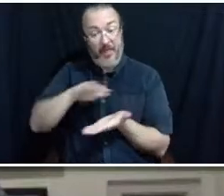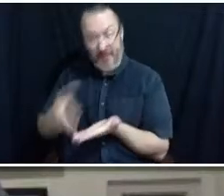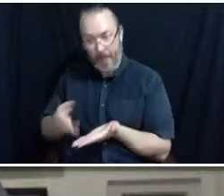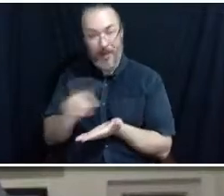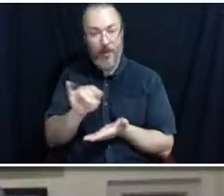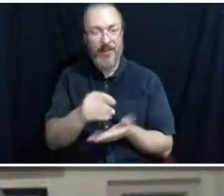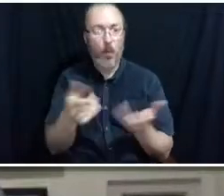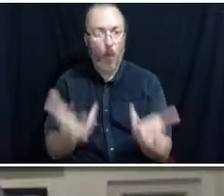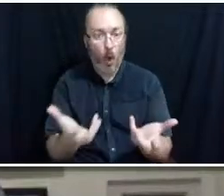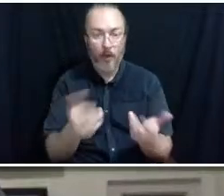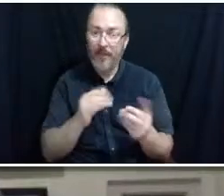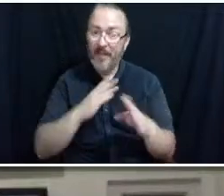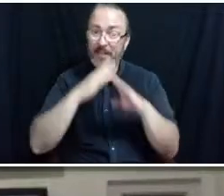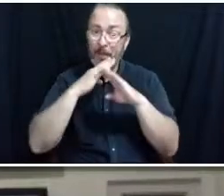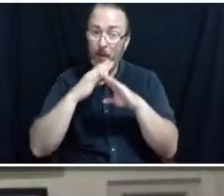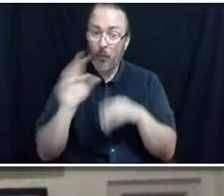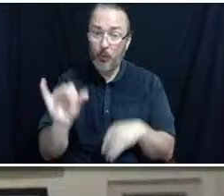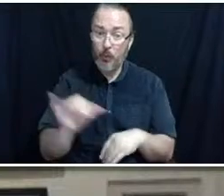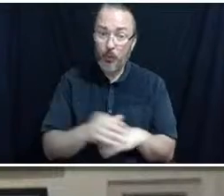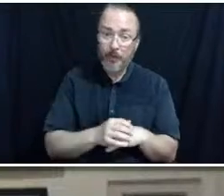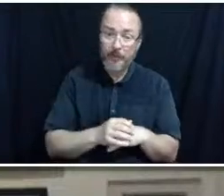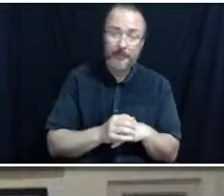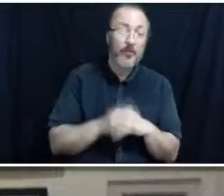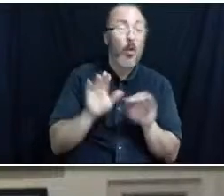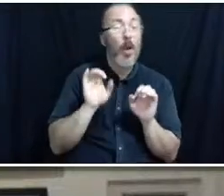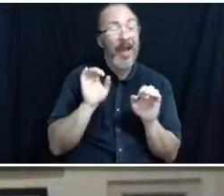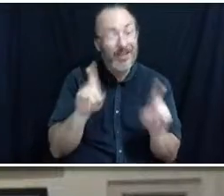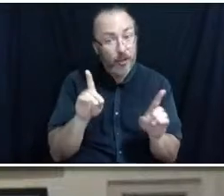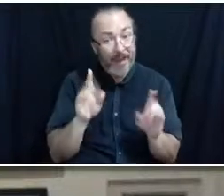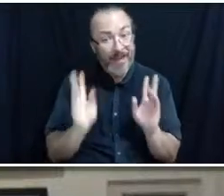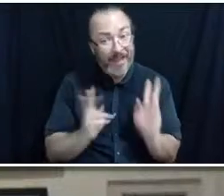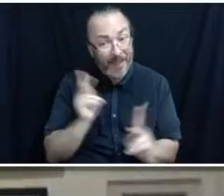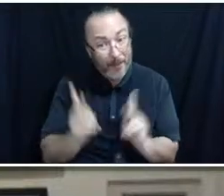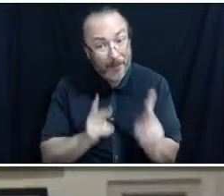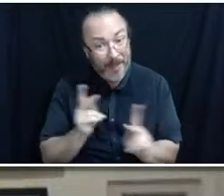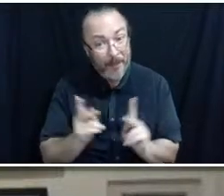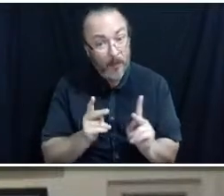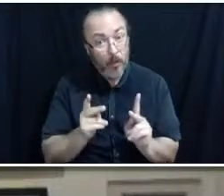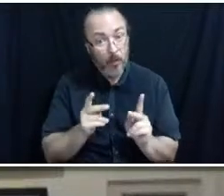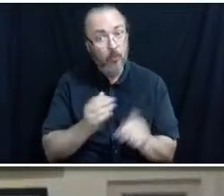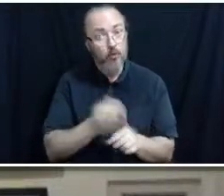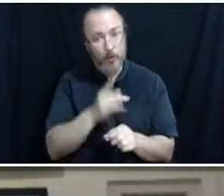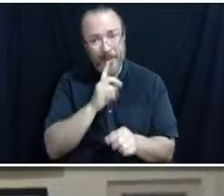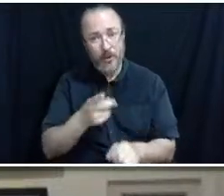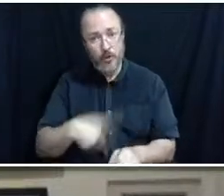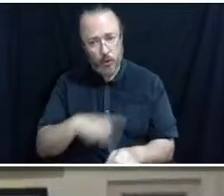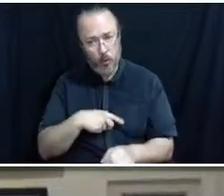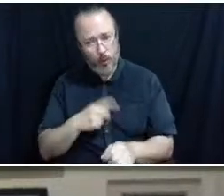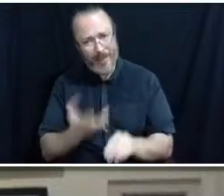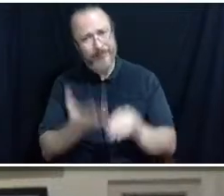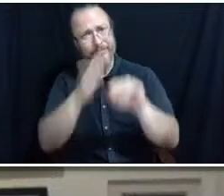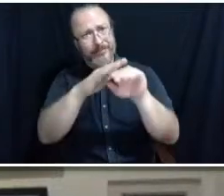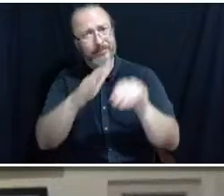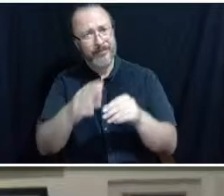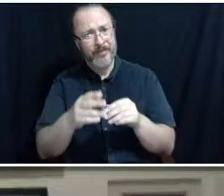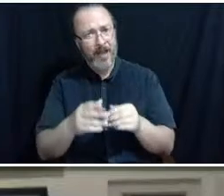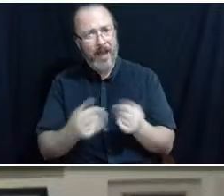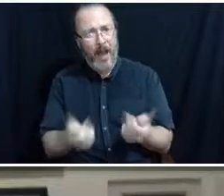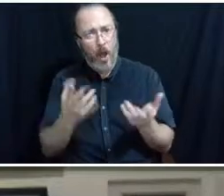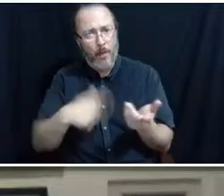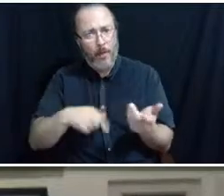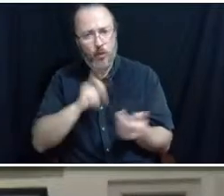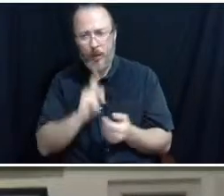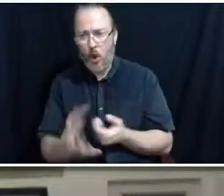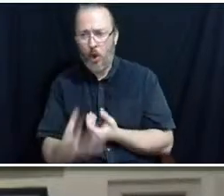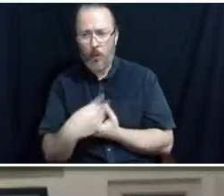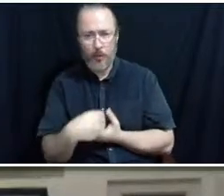être convaincu. Donc, il s'agit d'éduquer les gens pour qu'on soit les plus inclusifs possibles. Nous avons de